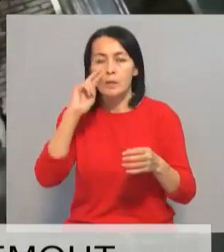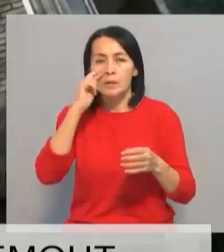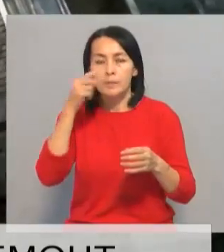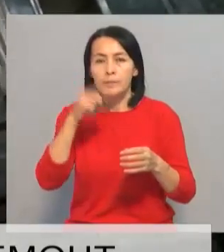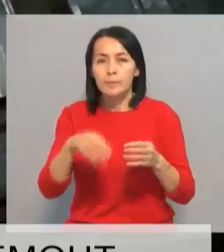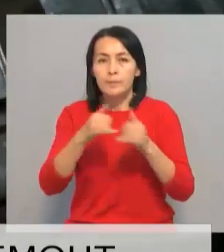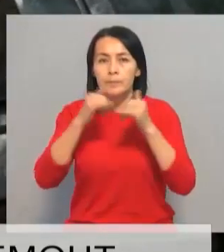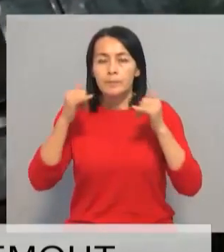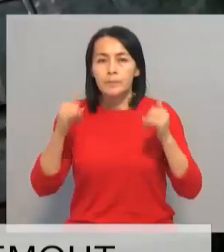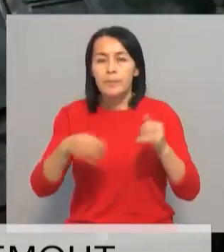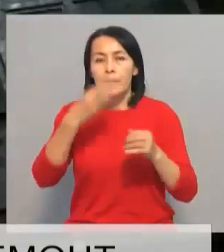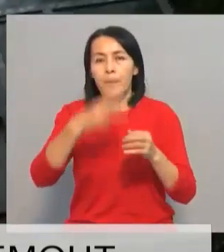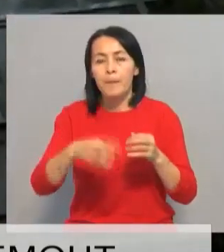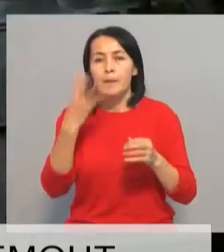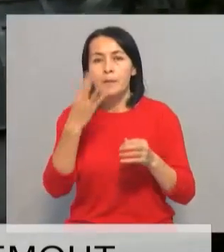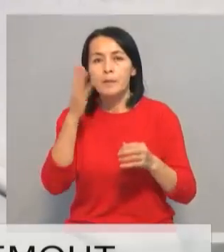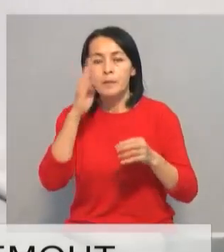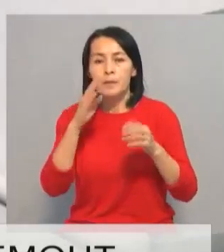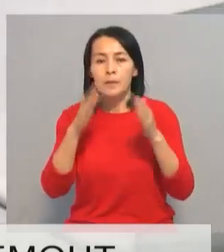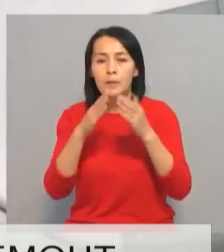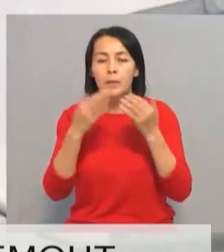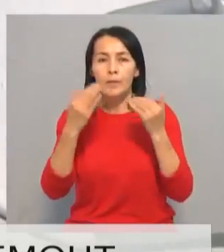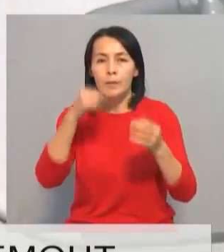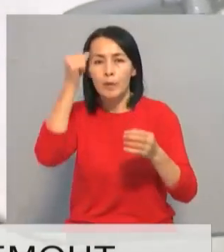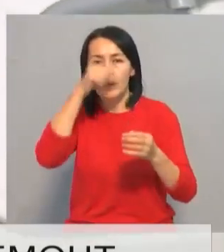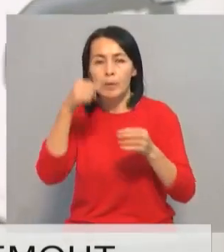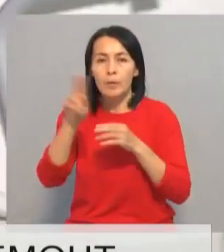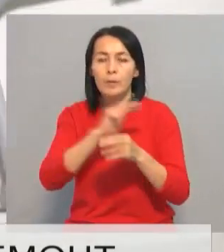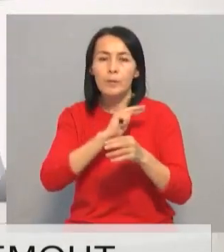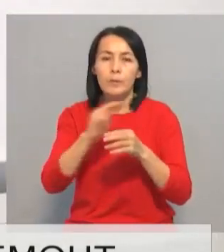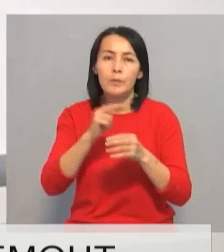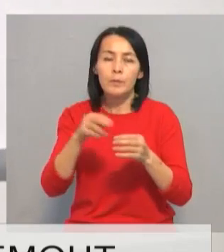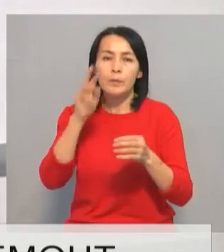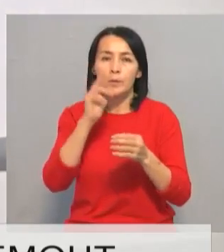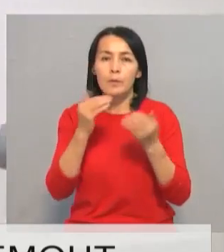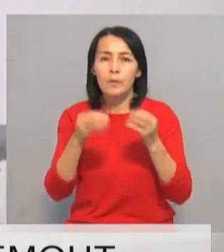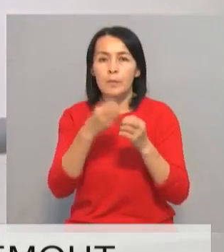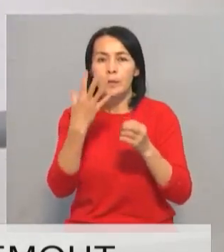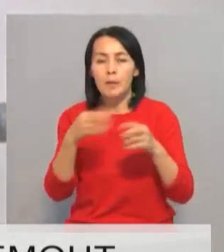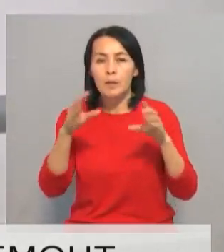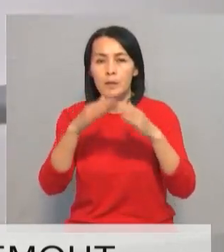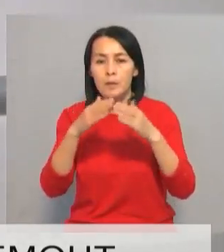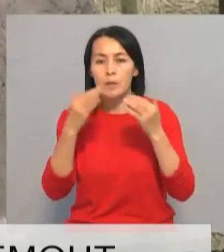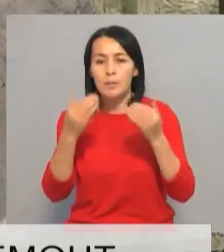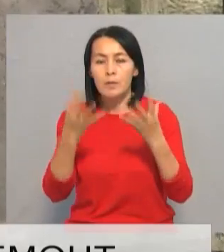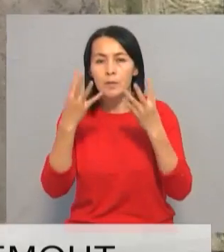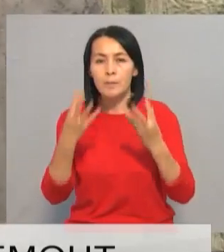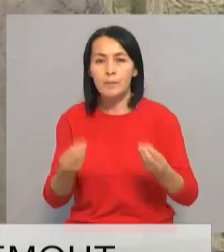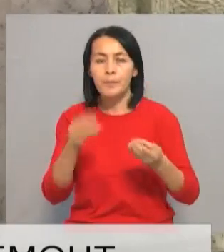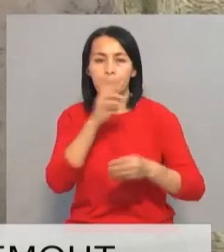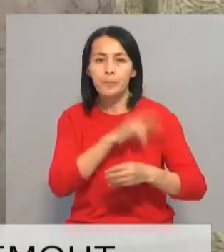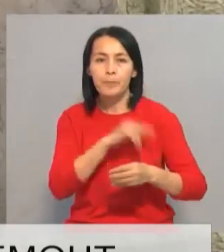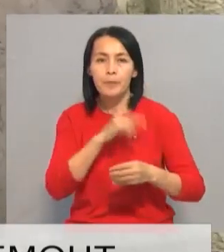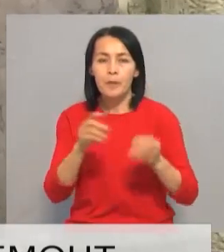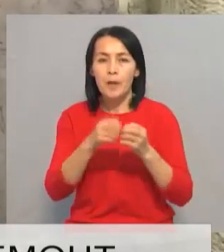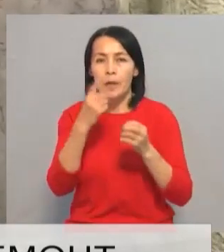Шымкенте модернизировано 34 дома. Кроме того, в этом году идет капитальный и текущий ремонт 15 домов. На сегодняшний день работы